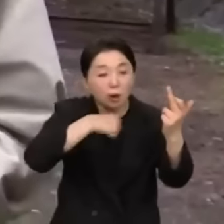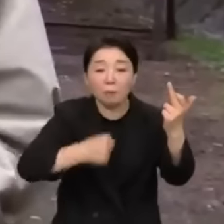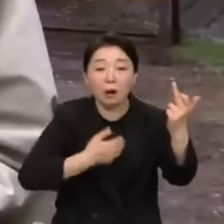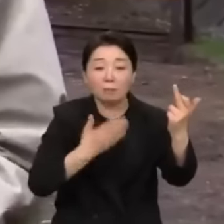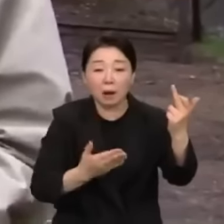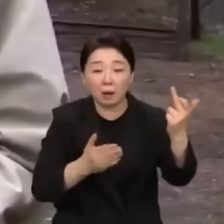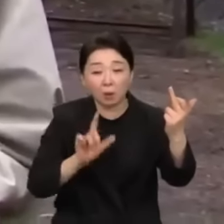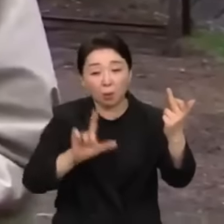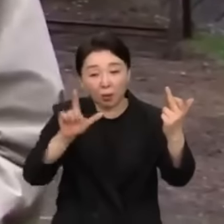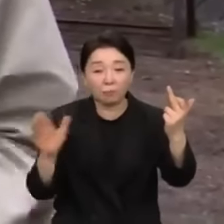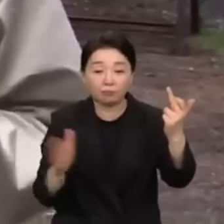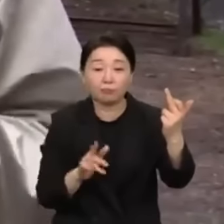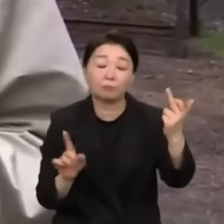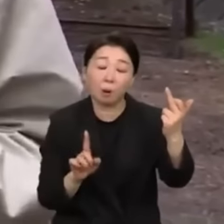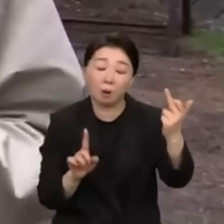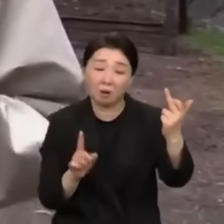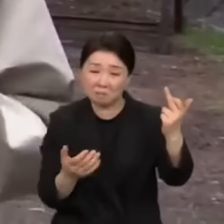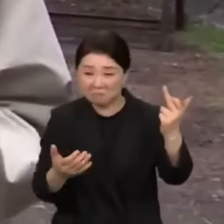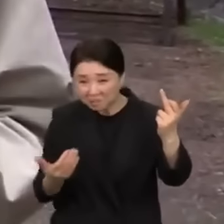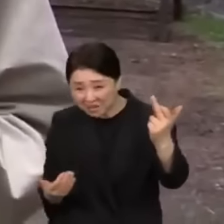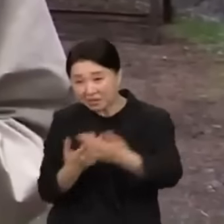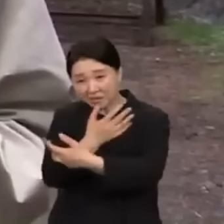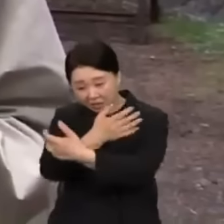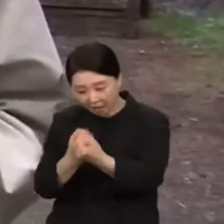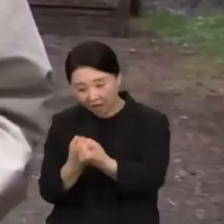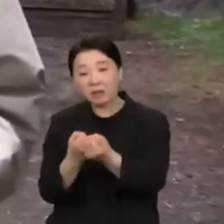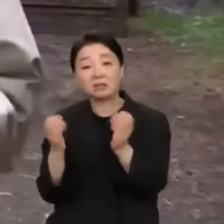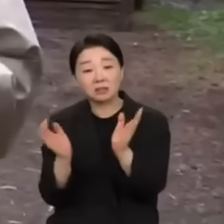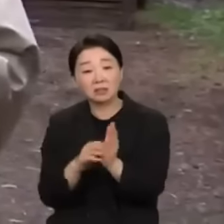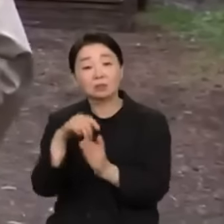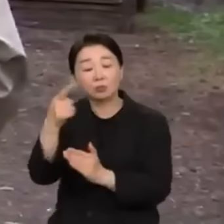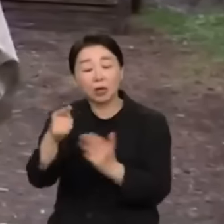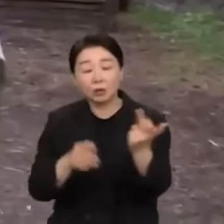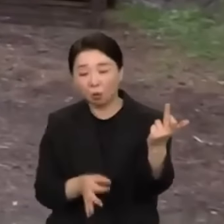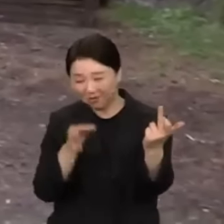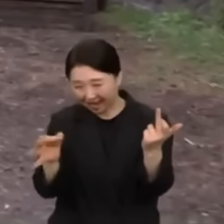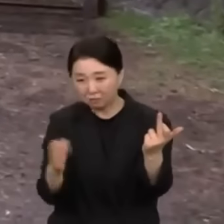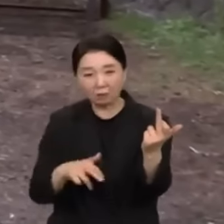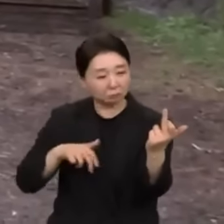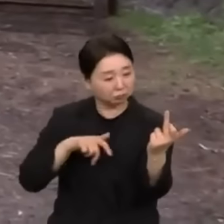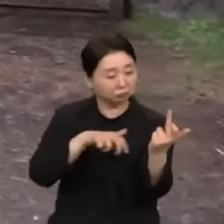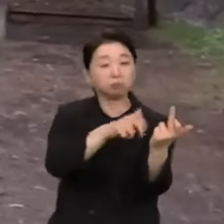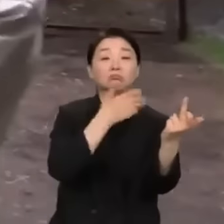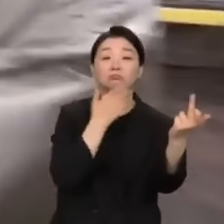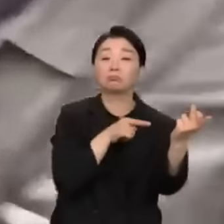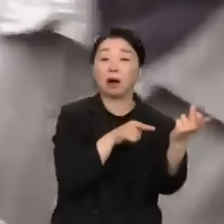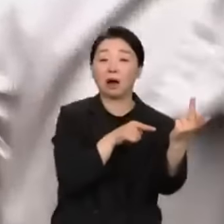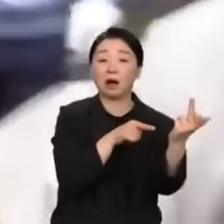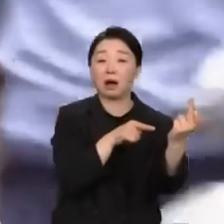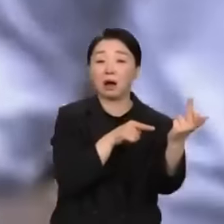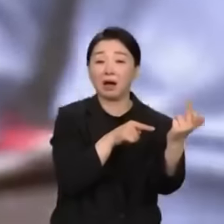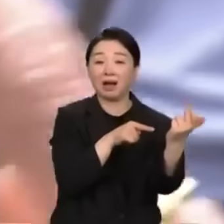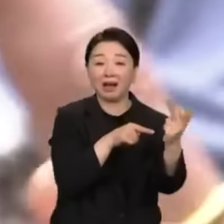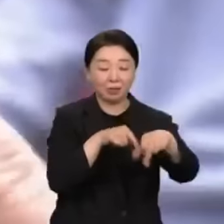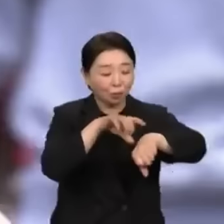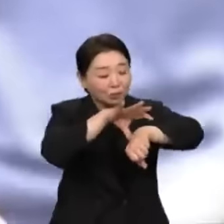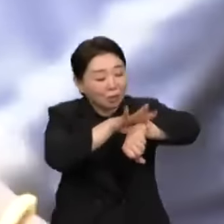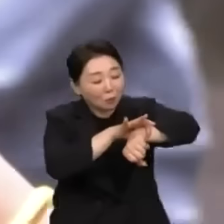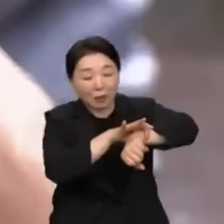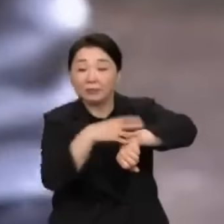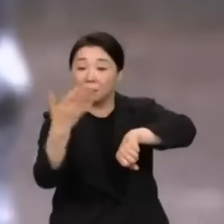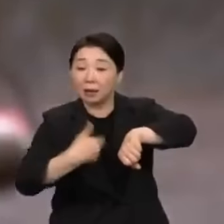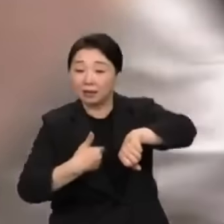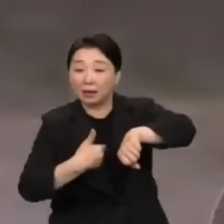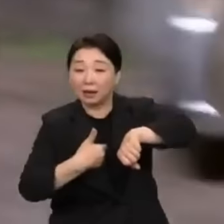있었지만 올해부터는 미리 예약 시스템을 통해서 돈을 결제를 한 뒤에 이런 손목 밴드를